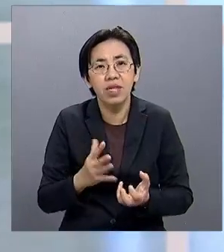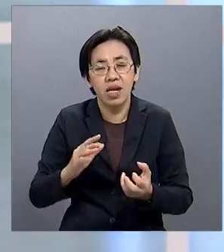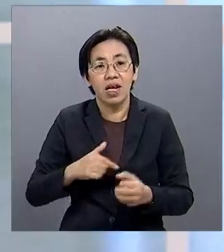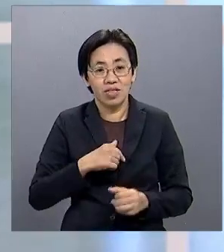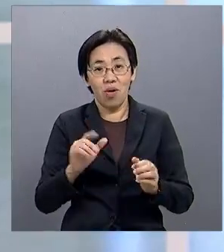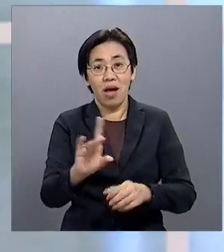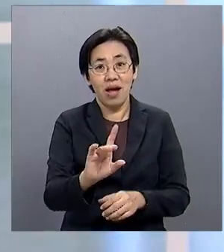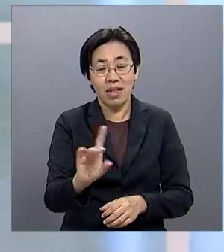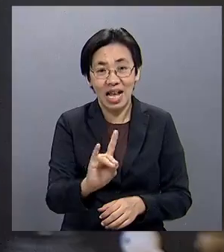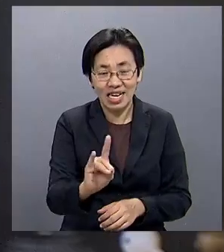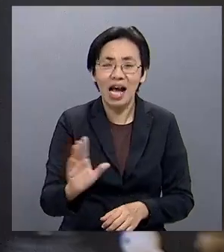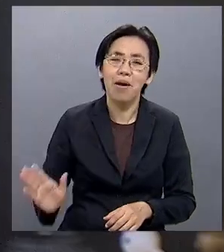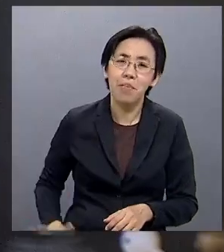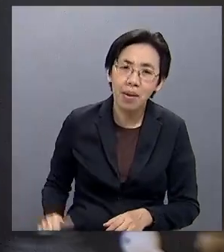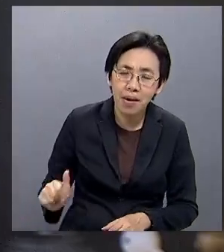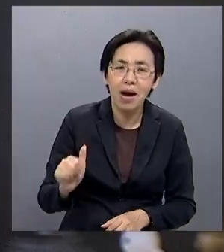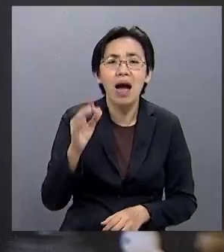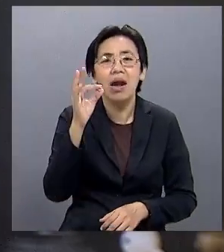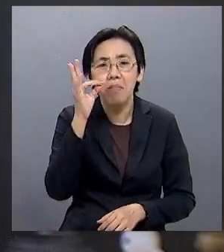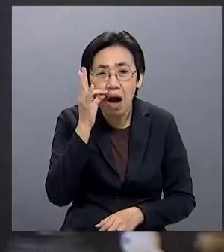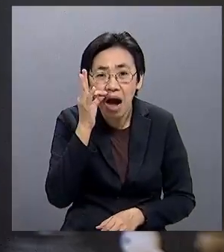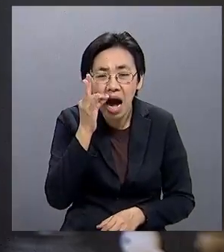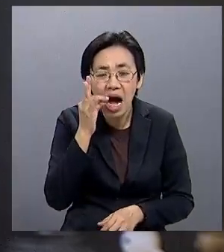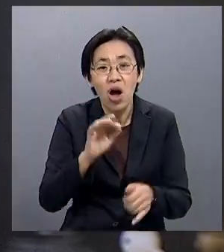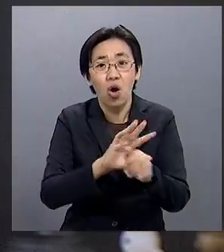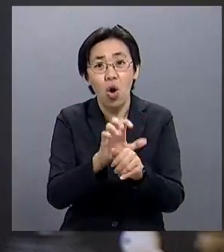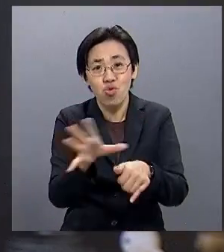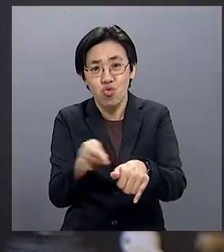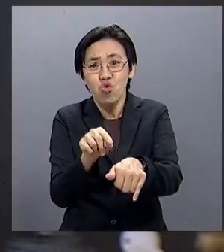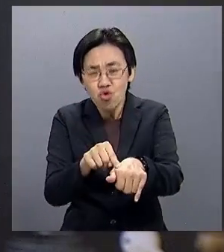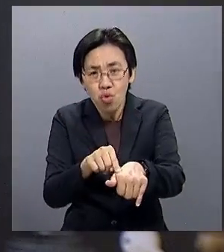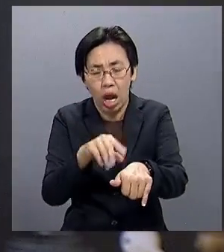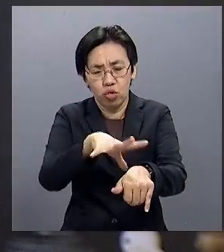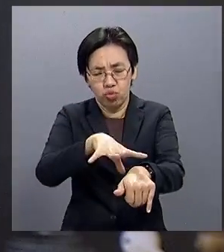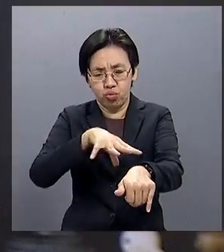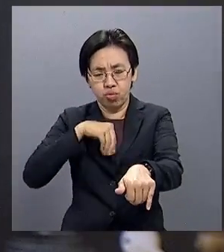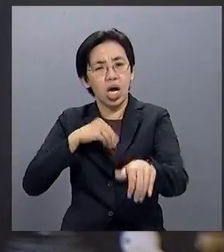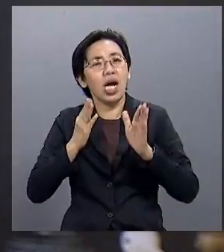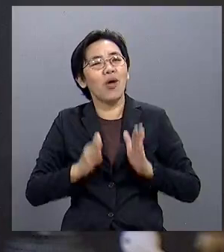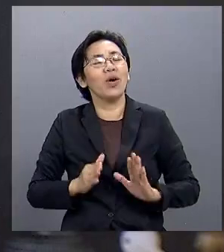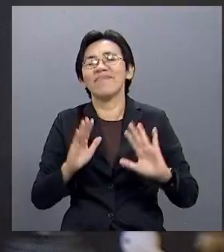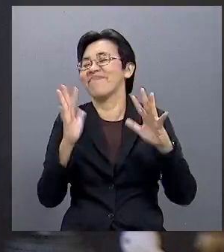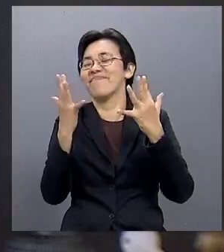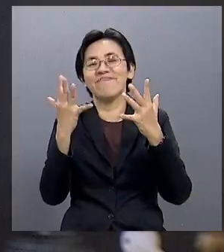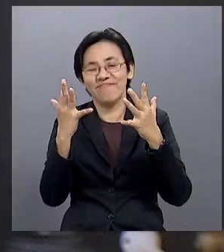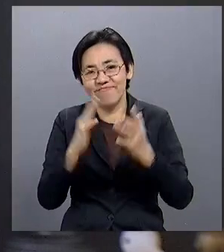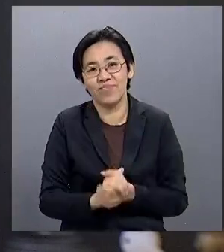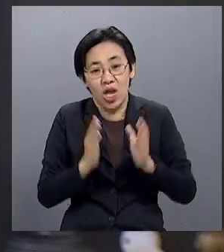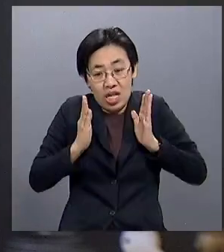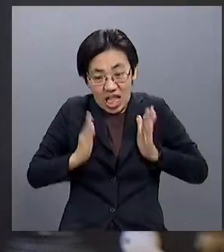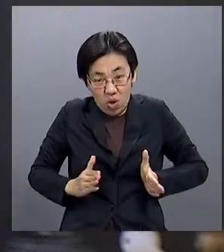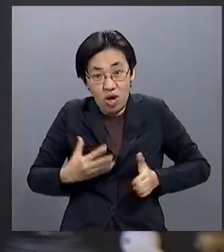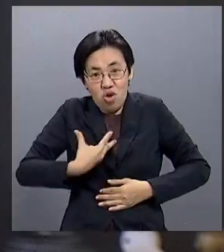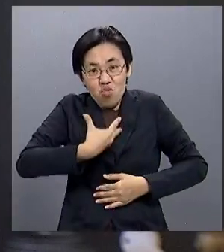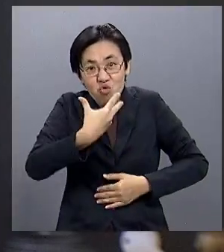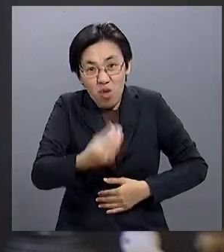แมวกลับมาสู่คนได้ครับ แต่อย่างที่บอกไว้คุณหมอย้ำเตือนเสมอนะครับว่าเชื้อโรคจากมนุษย์เนี่ยแหละครับที่มันจะไปติดสัตว์ก่อนเข้าบ้านก่อน